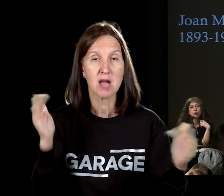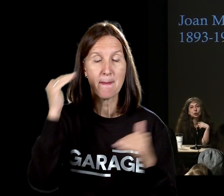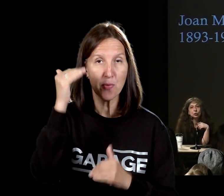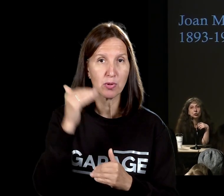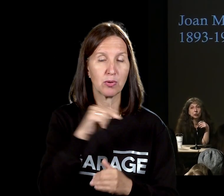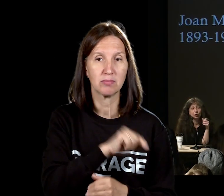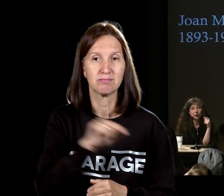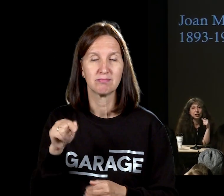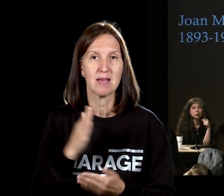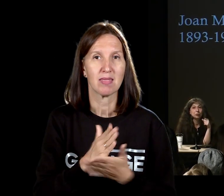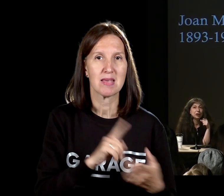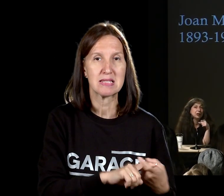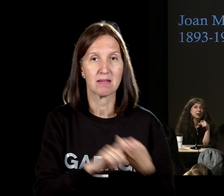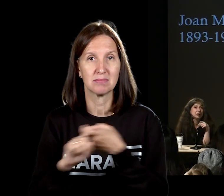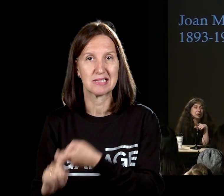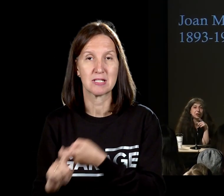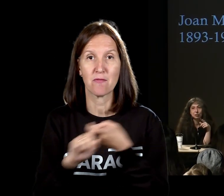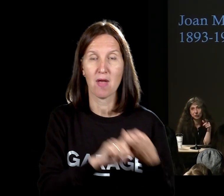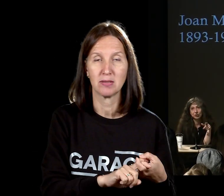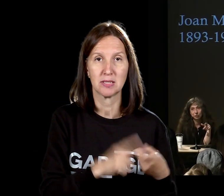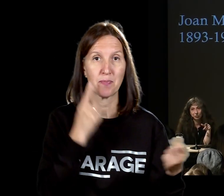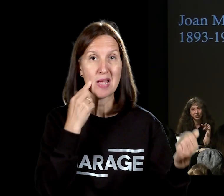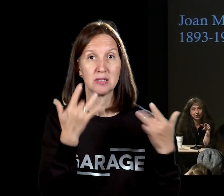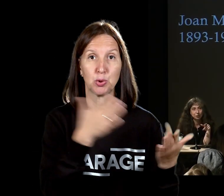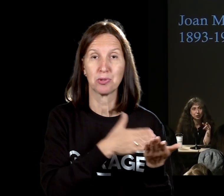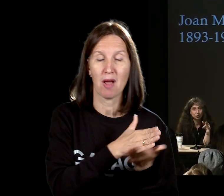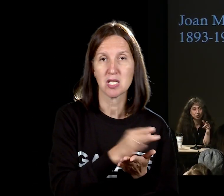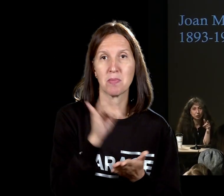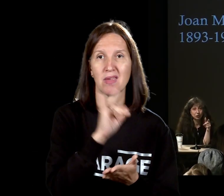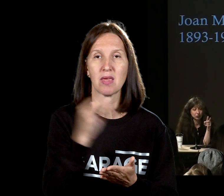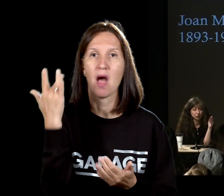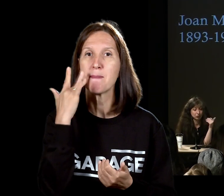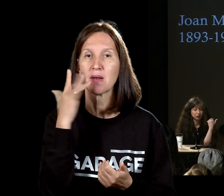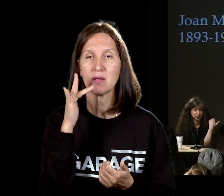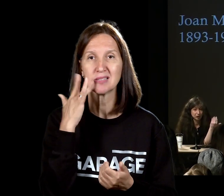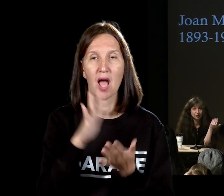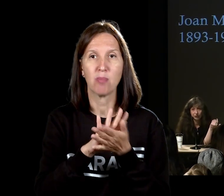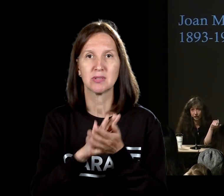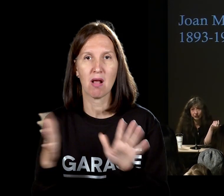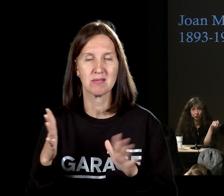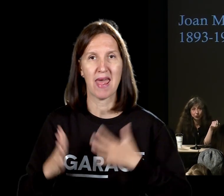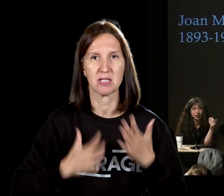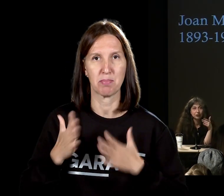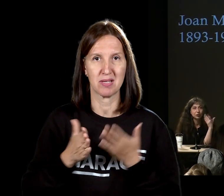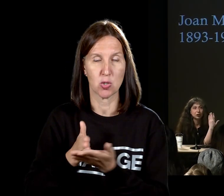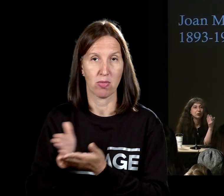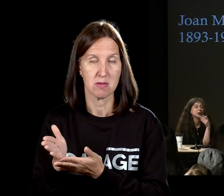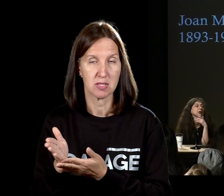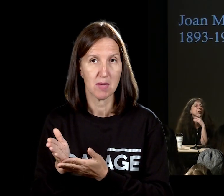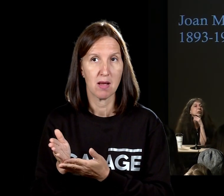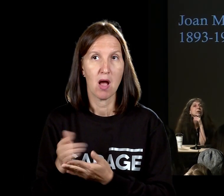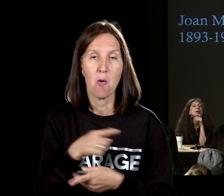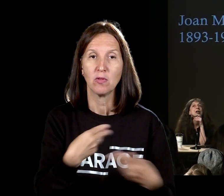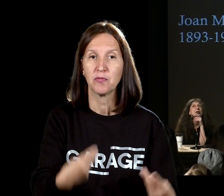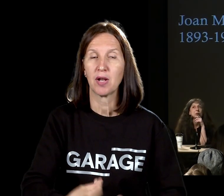проходит связь между сюрреализмом и американским абстрактным экспрессионизмом, который вдохновлялся идеями сюрреалистов,